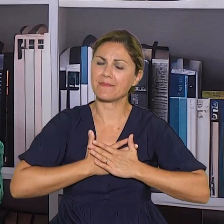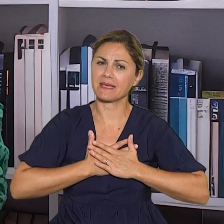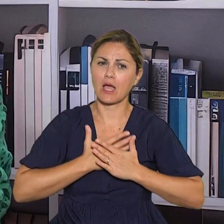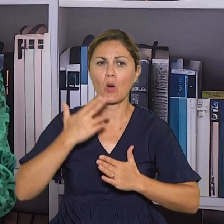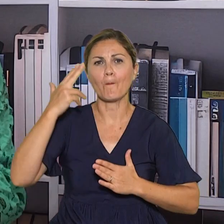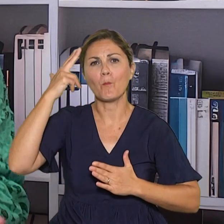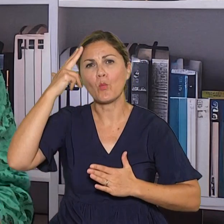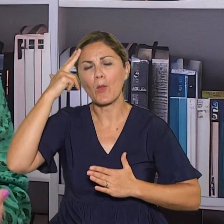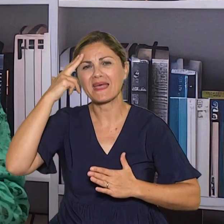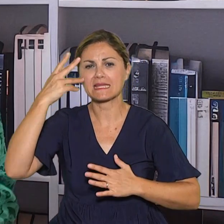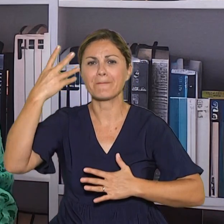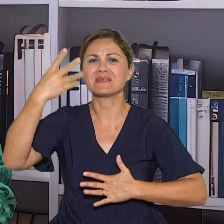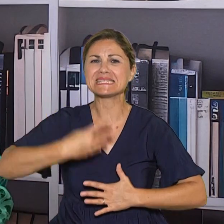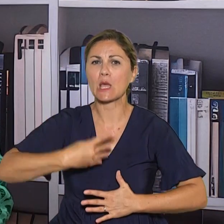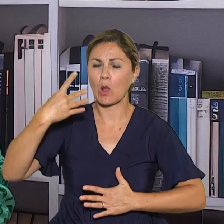moderne psihologije i tako.